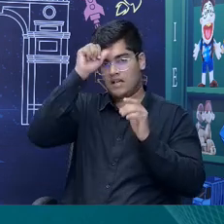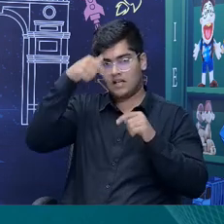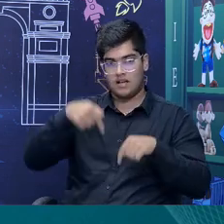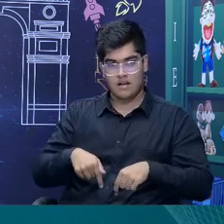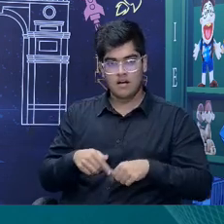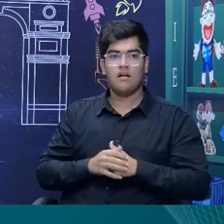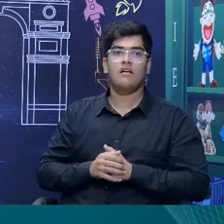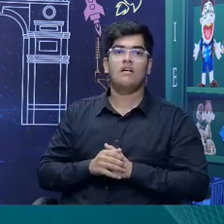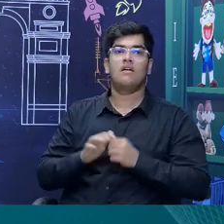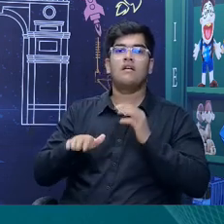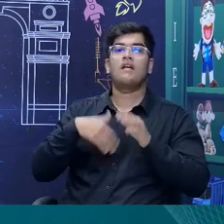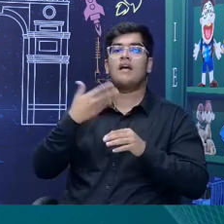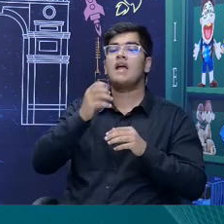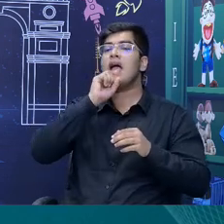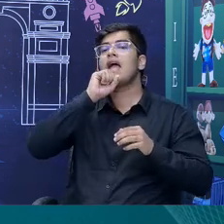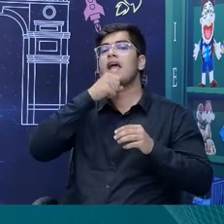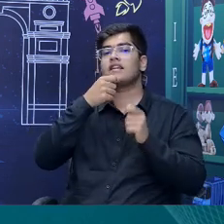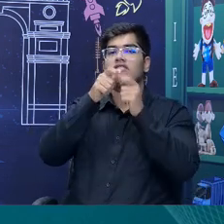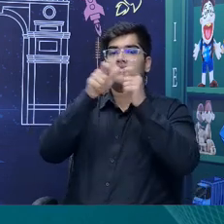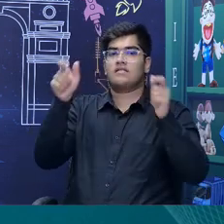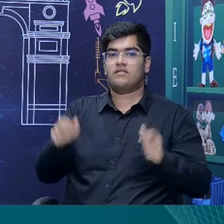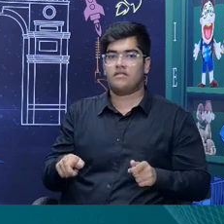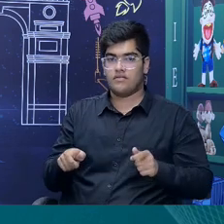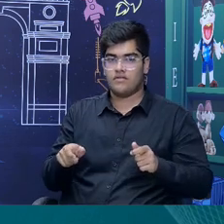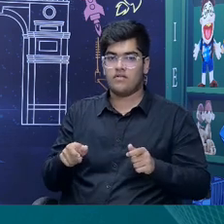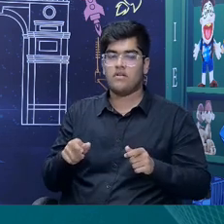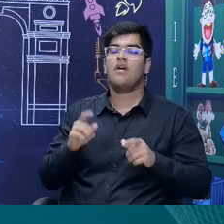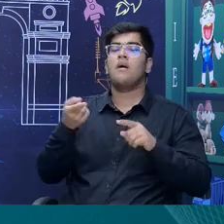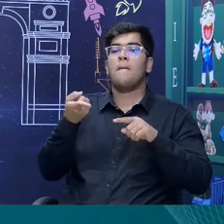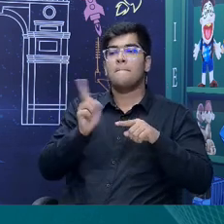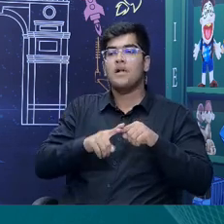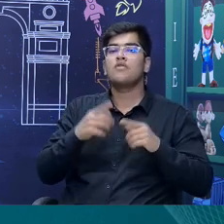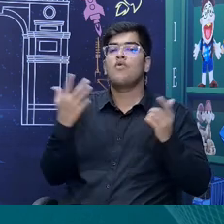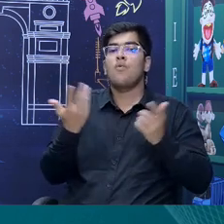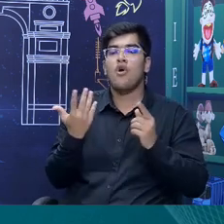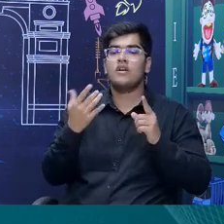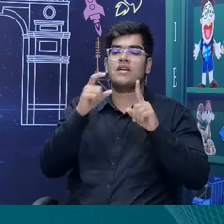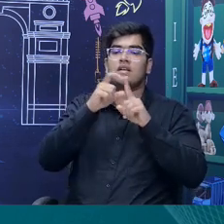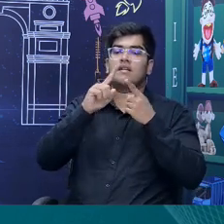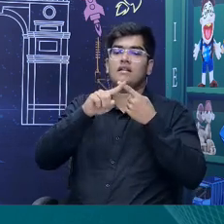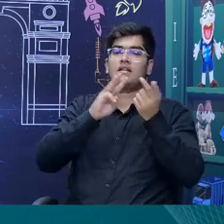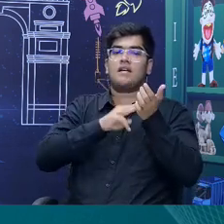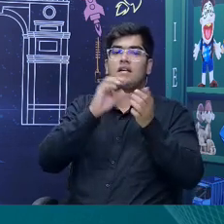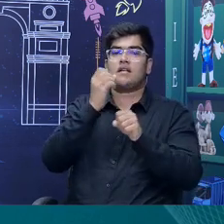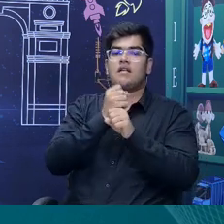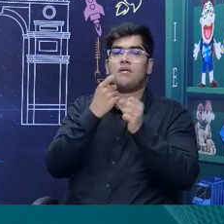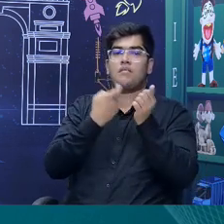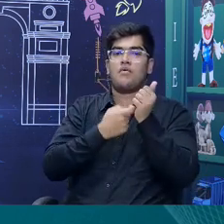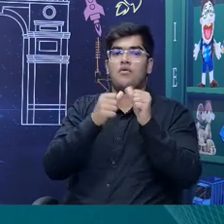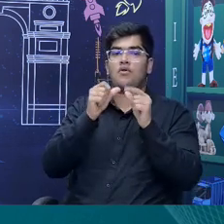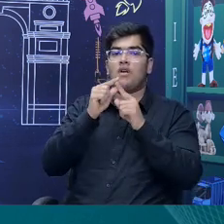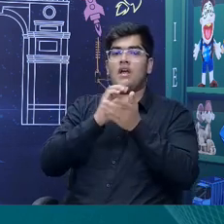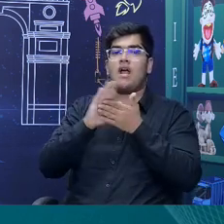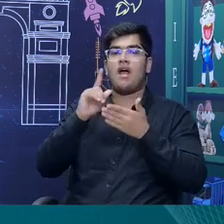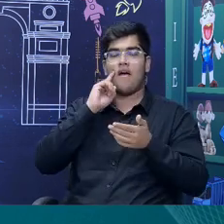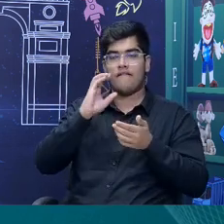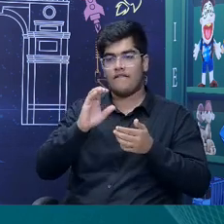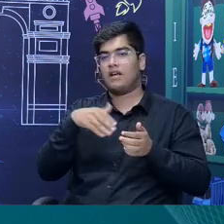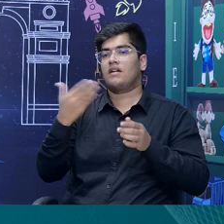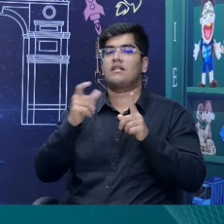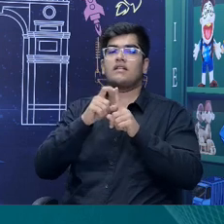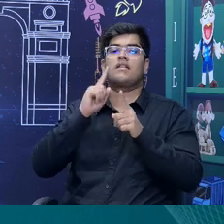थे इंडियन पापुलेशन और व्हाट इस डेमोग्राफिक डिविडेंड ये सारे के सारे शब्द हमारे लिए बहुत